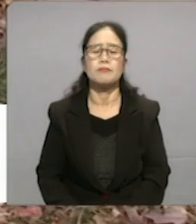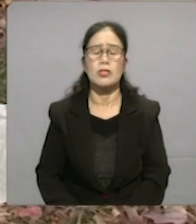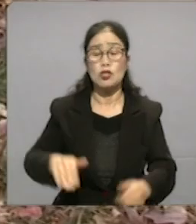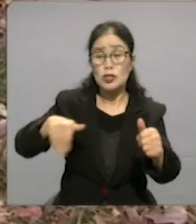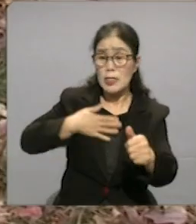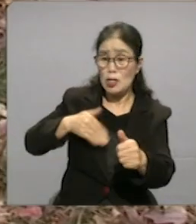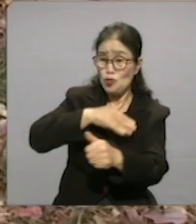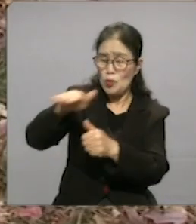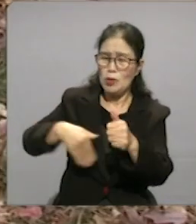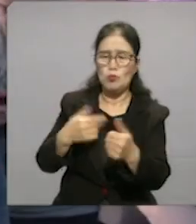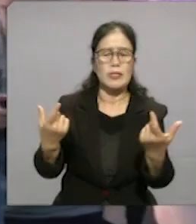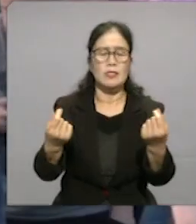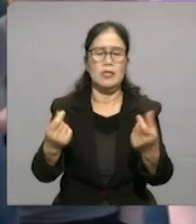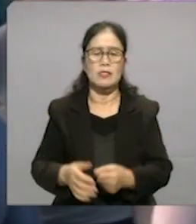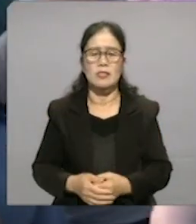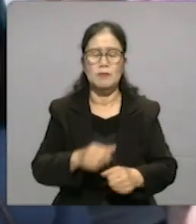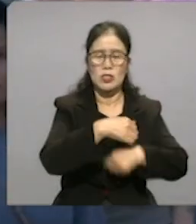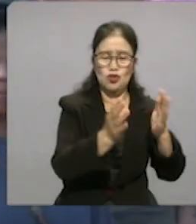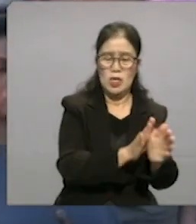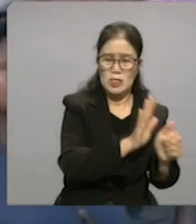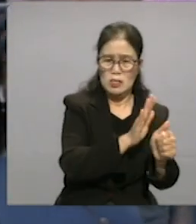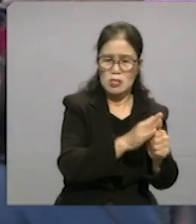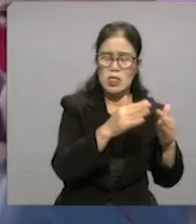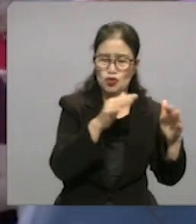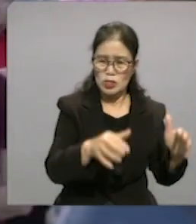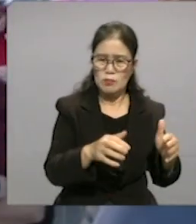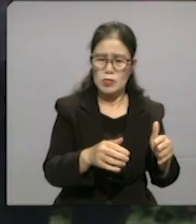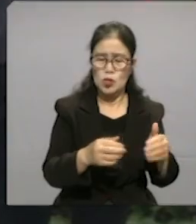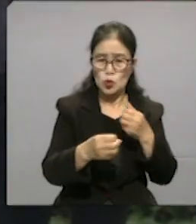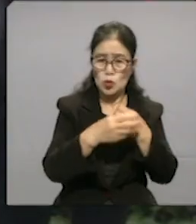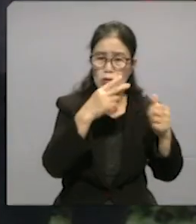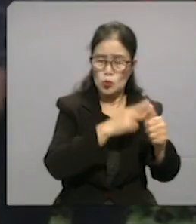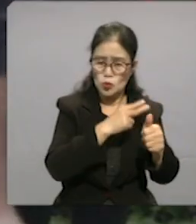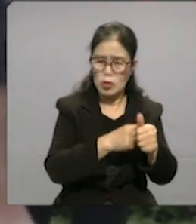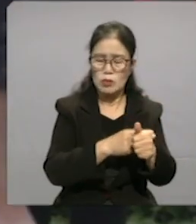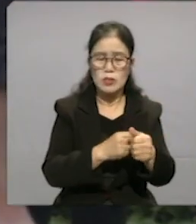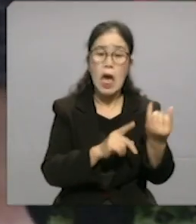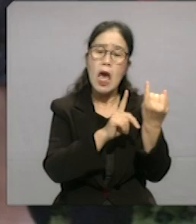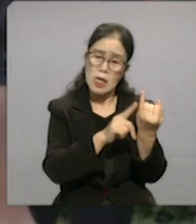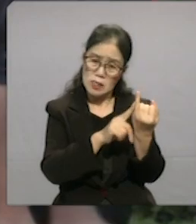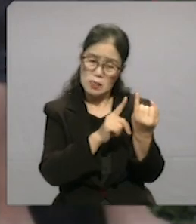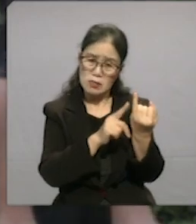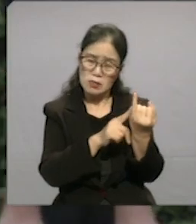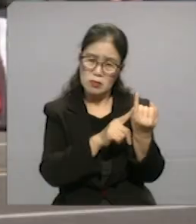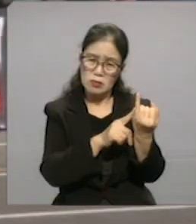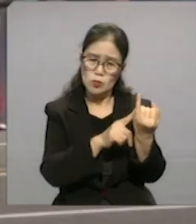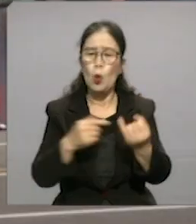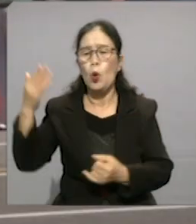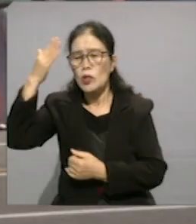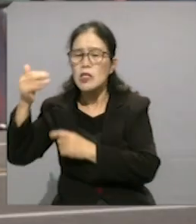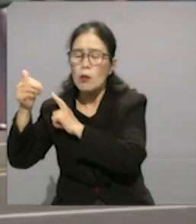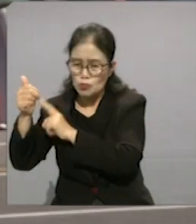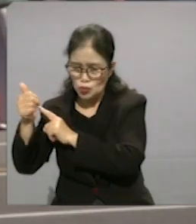주변을 봐도 마찬가지입니다 민주당을 지지하는 이웃집의 미국인 초등학교 교사는 해리슨 후보도 그리고 트럼프